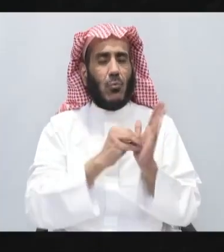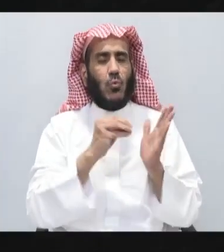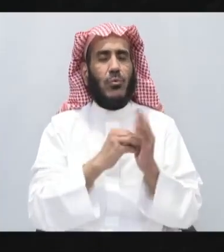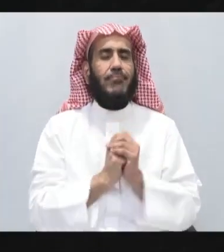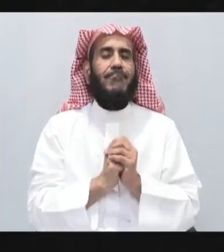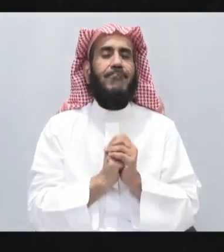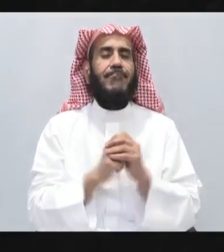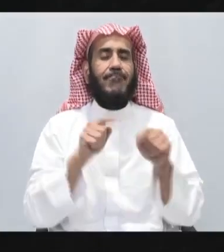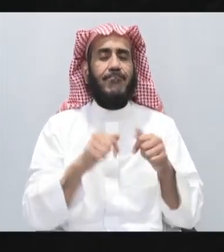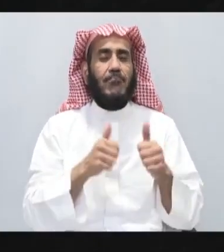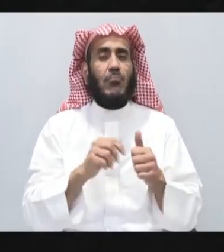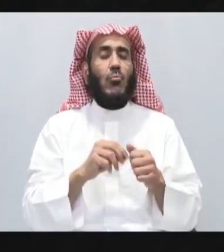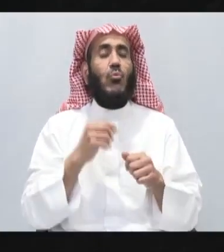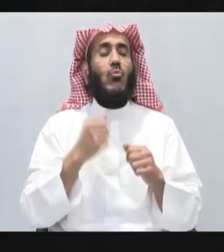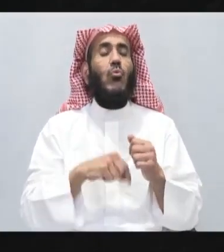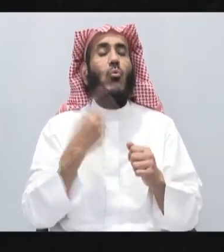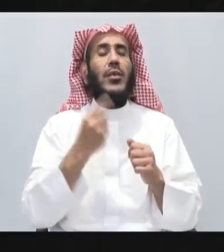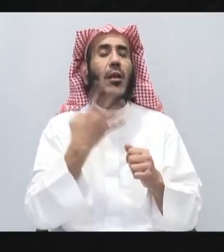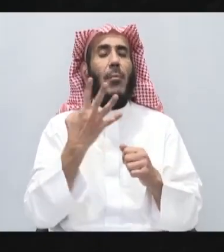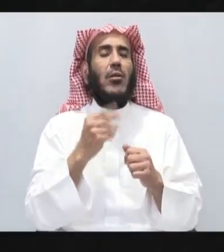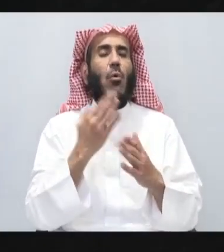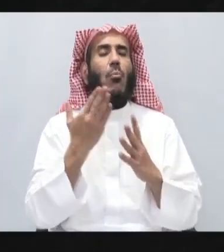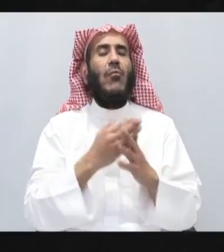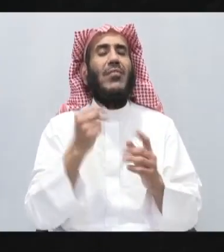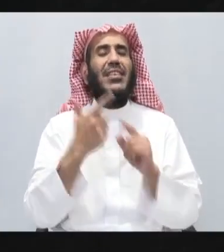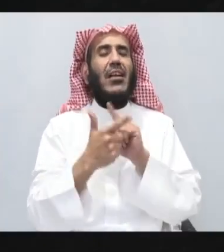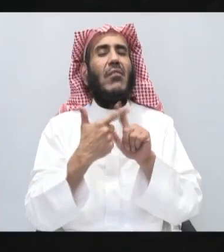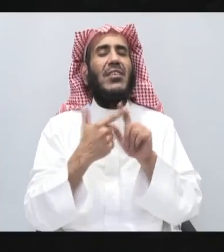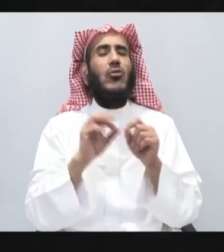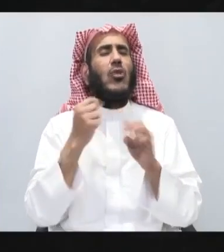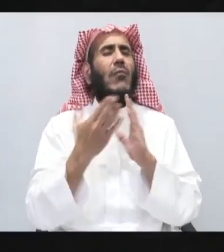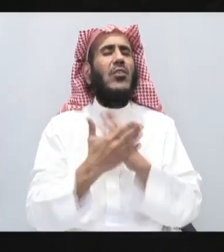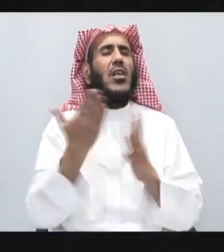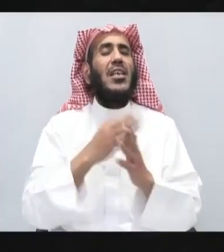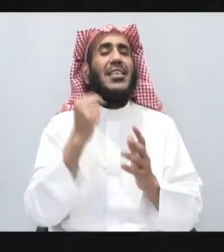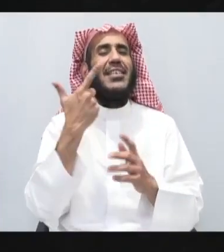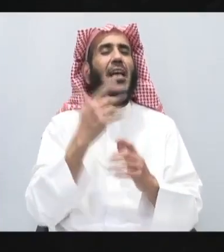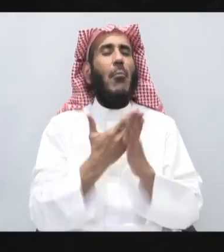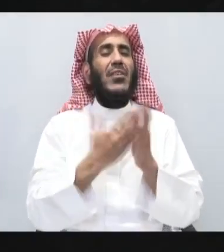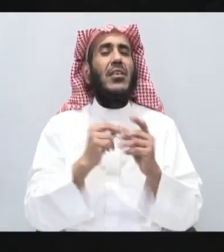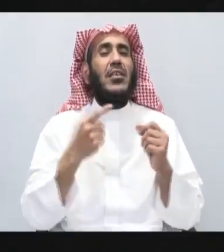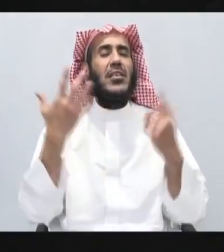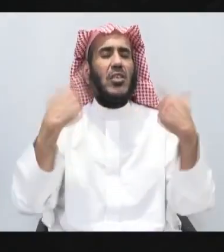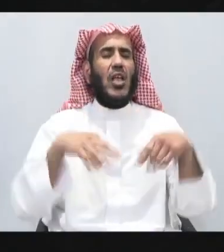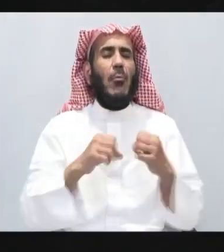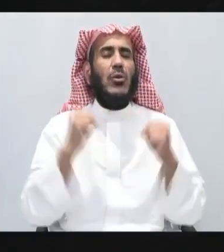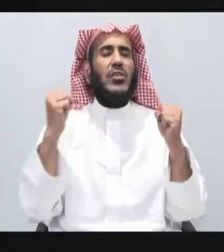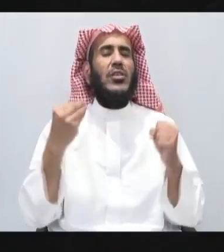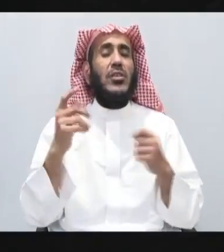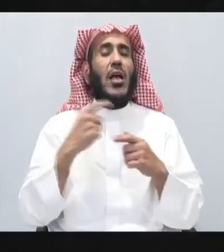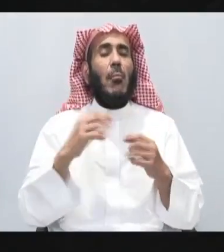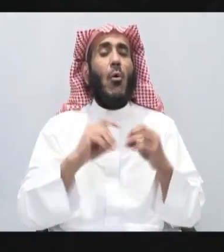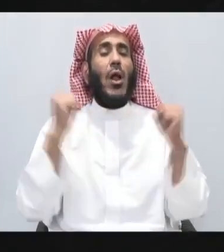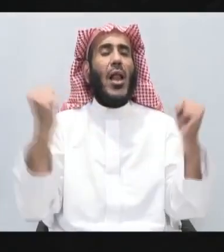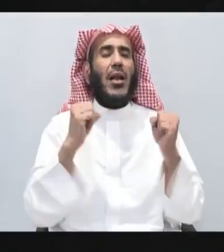الموجوده الوحده الرابعه تتكون من فصلان الفصل السابع هو اجهزه الدعامه والاستجابه والحركه الفصل